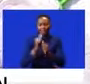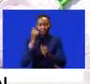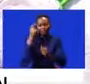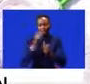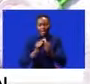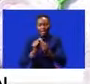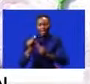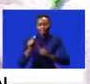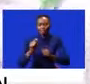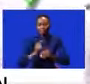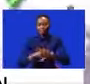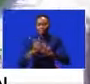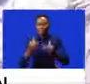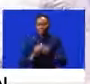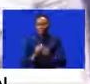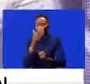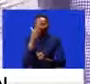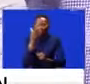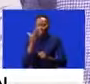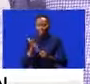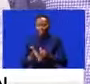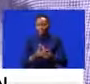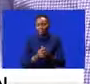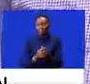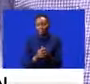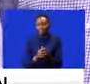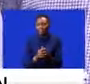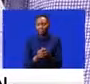ang'o? Ang'o momiyo wan ka kawuono? Erokamano ahinya.